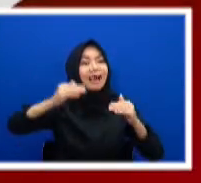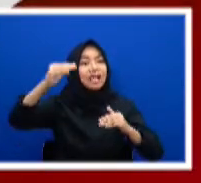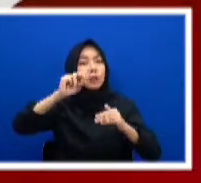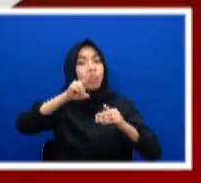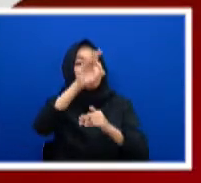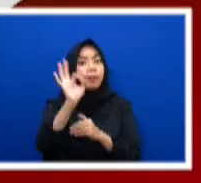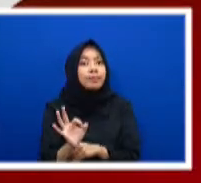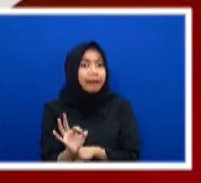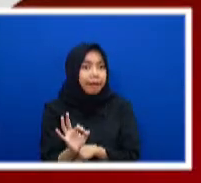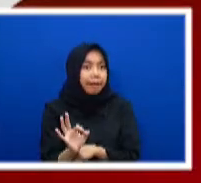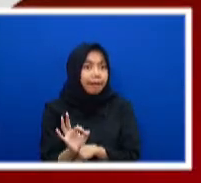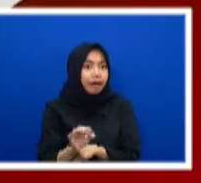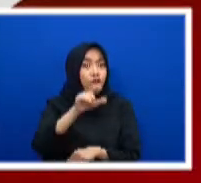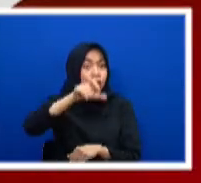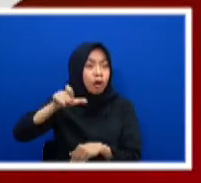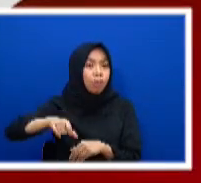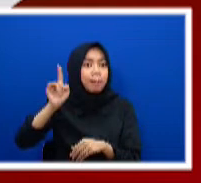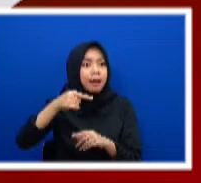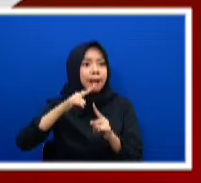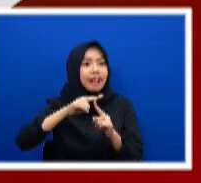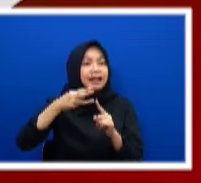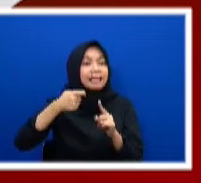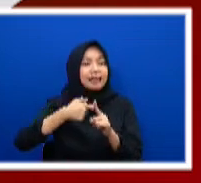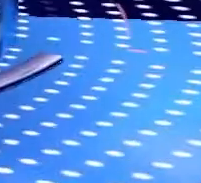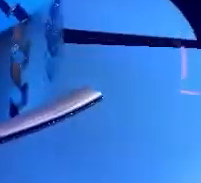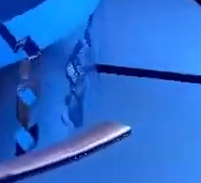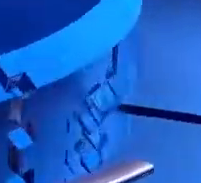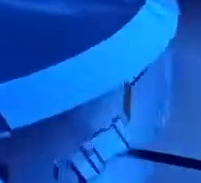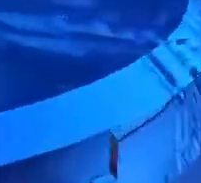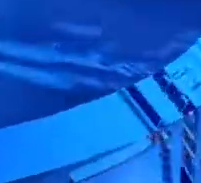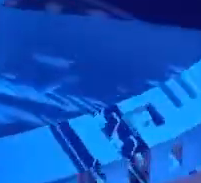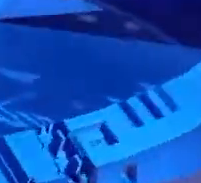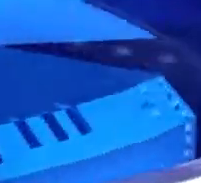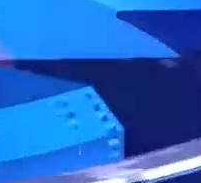tahun ini. Sehingga kenaikannya hampir 34% untuk bandwidth internasional.